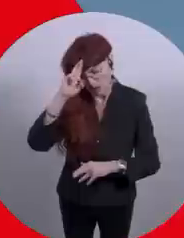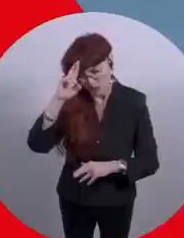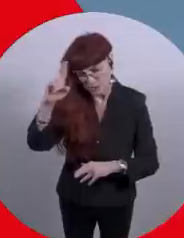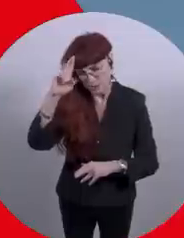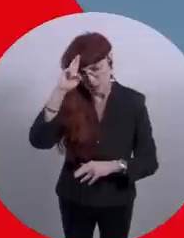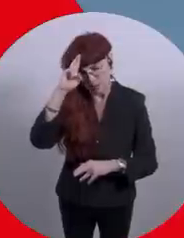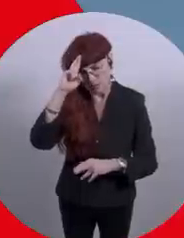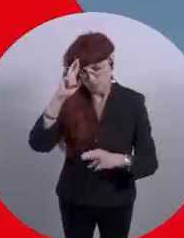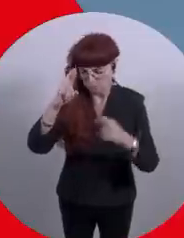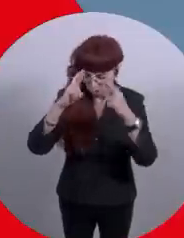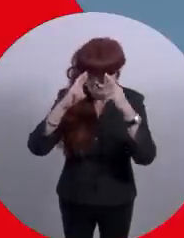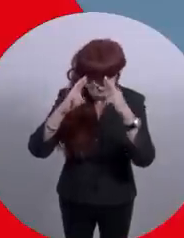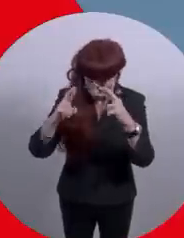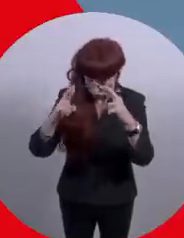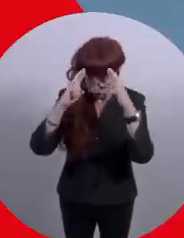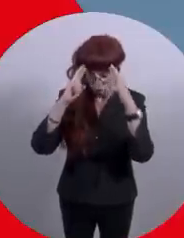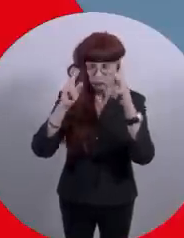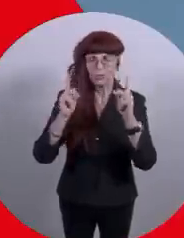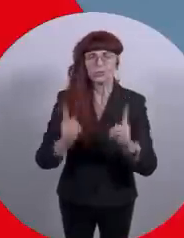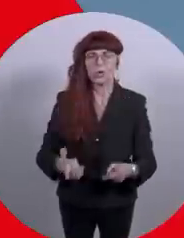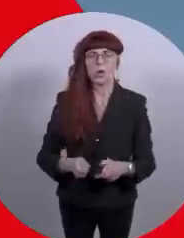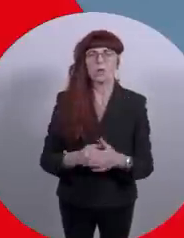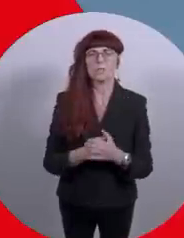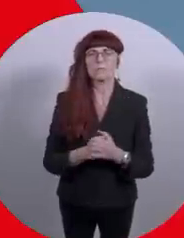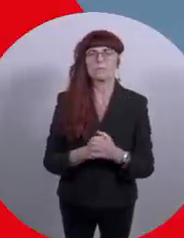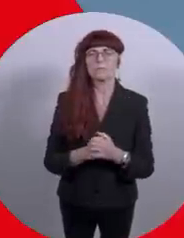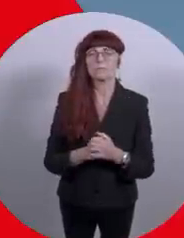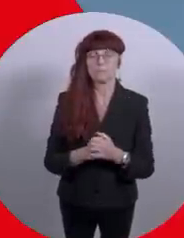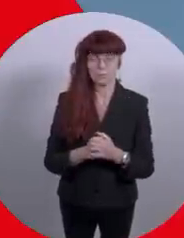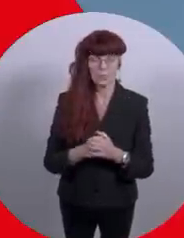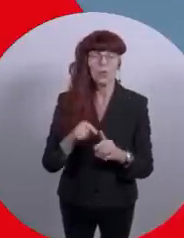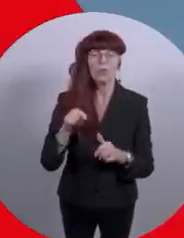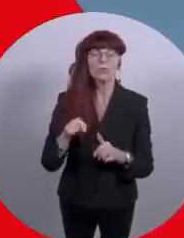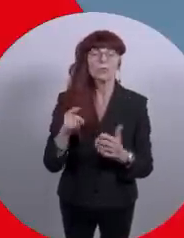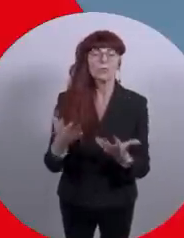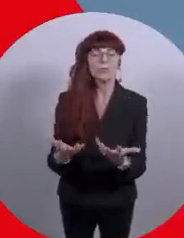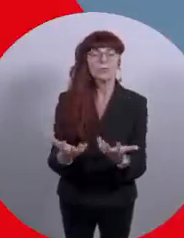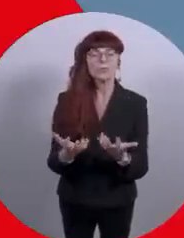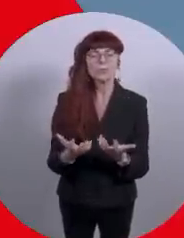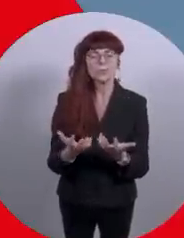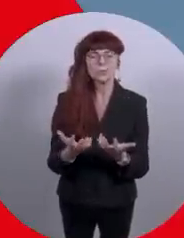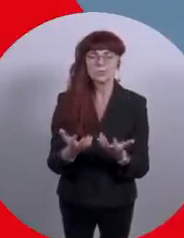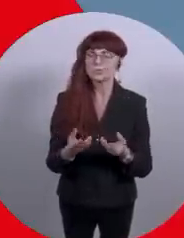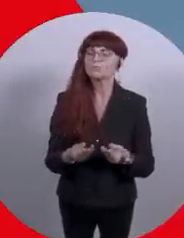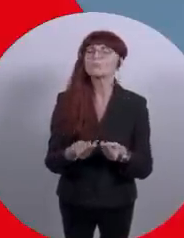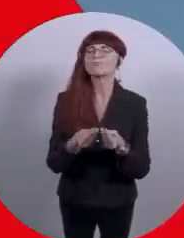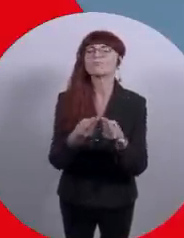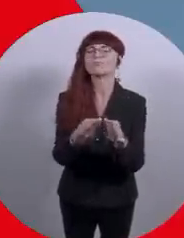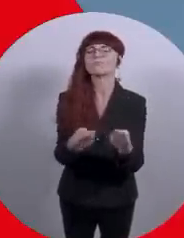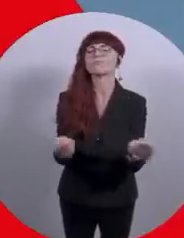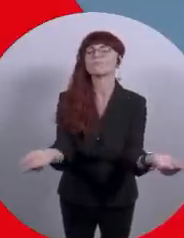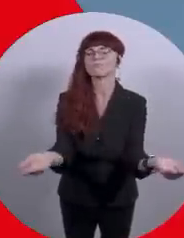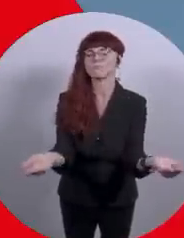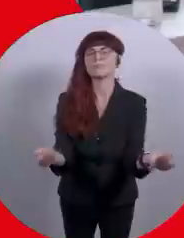Wertschätzung ist und diesen Wunsch lege ich in eure Hände